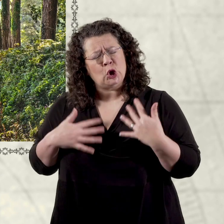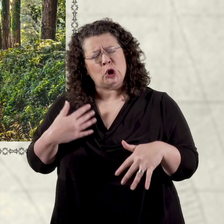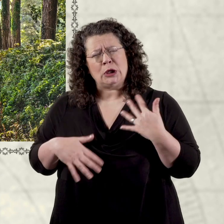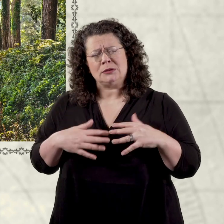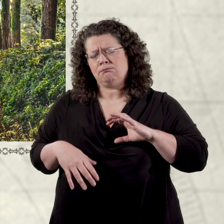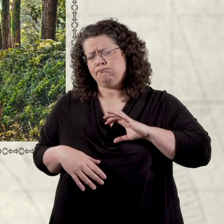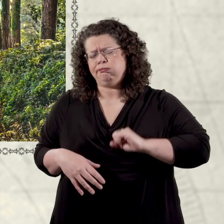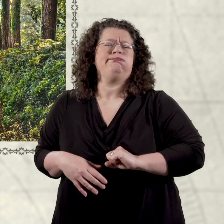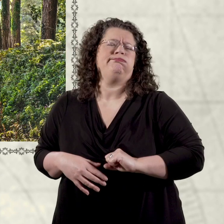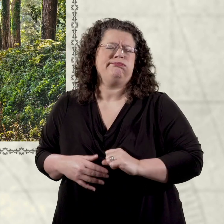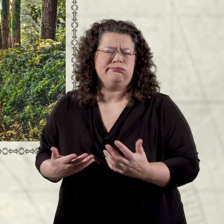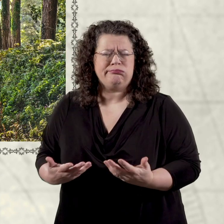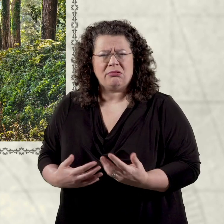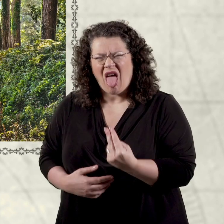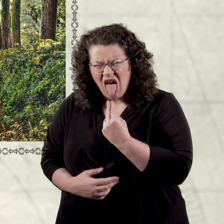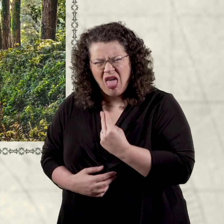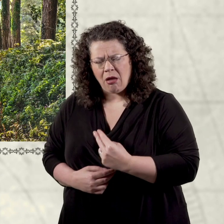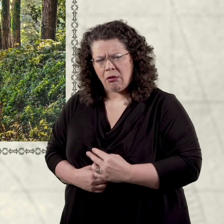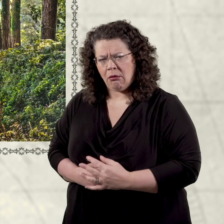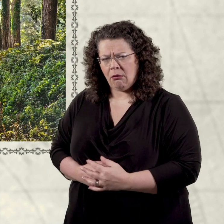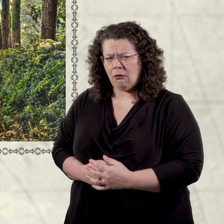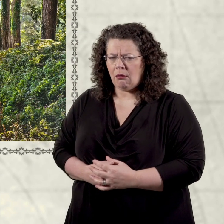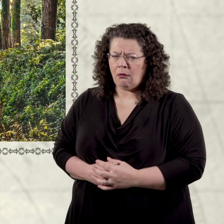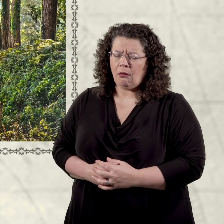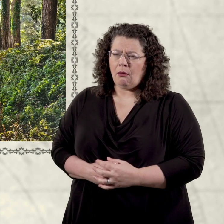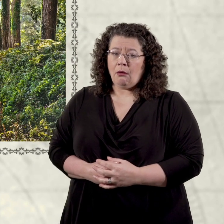mrifo gan serch.